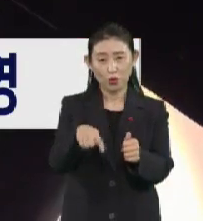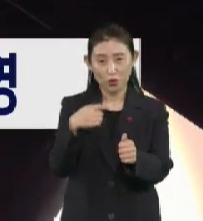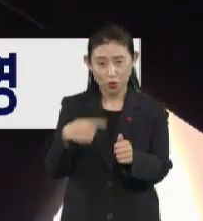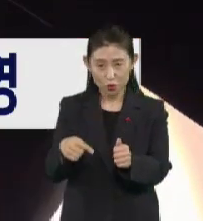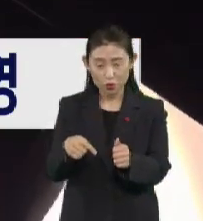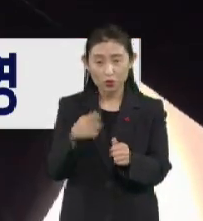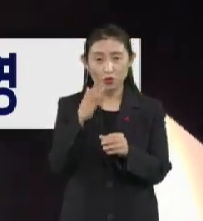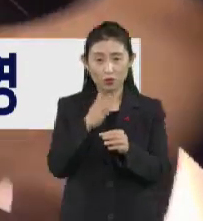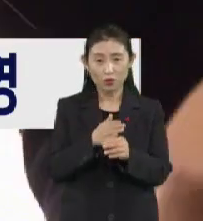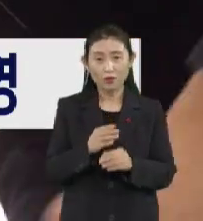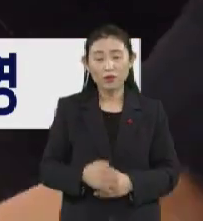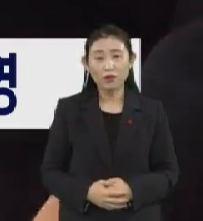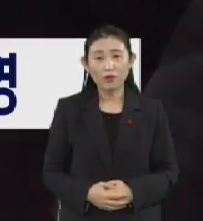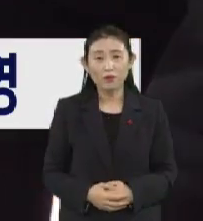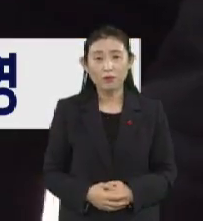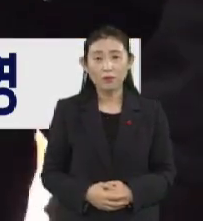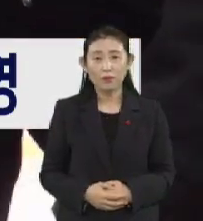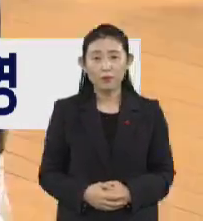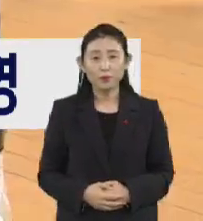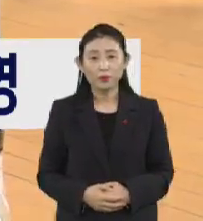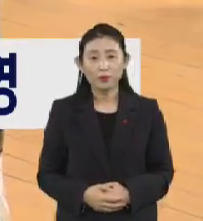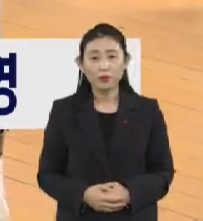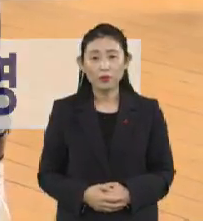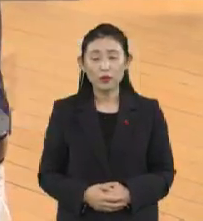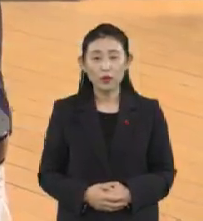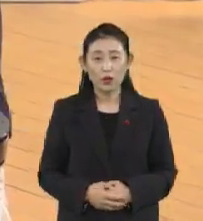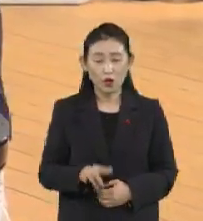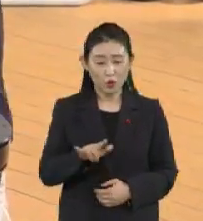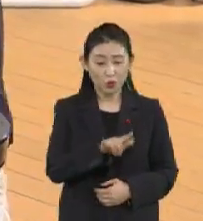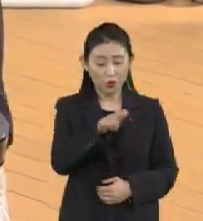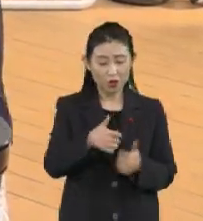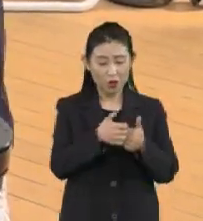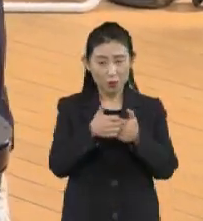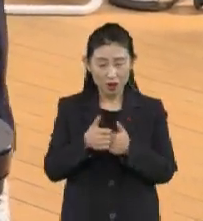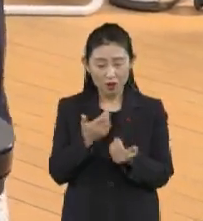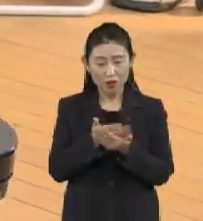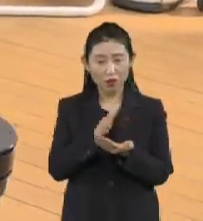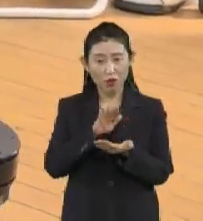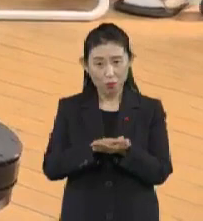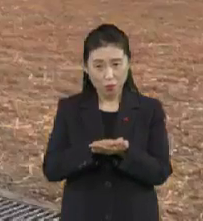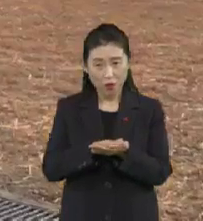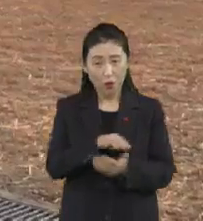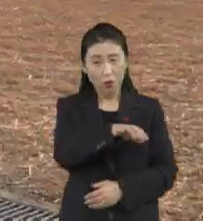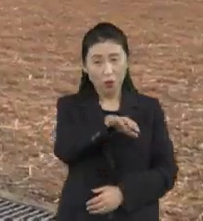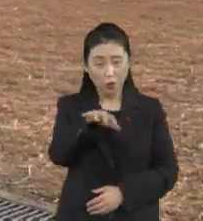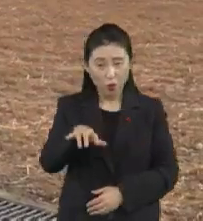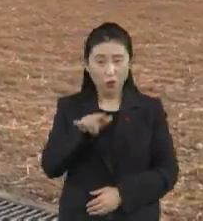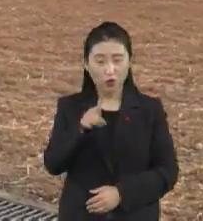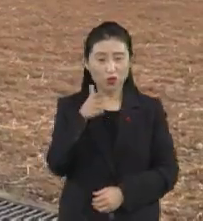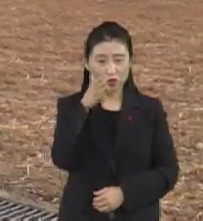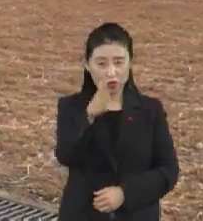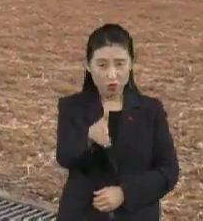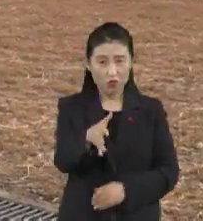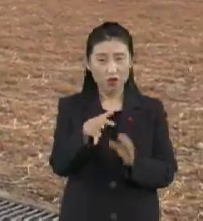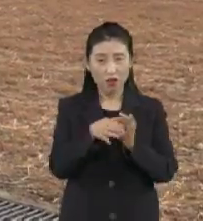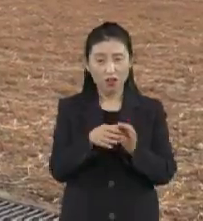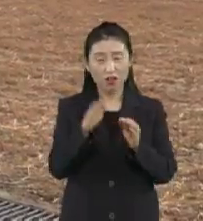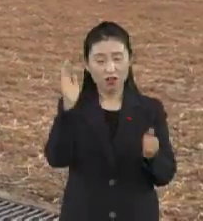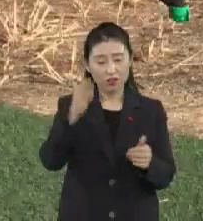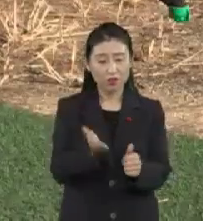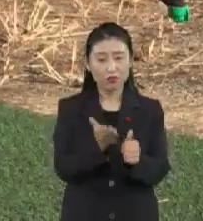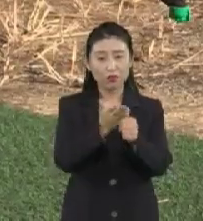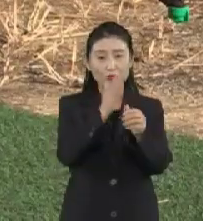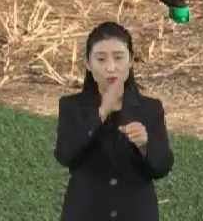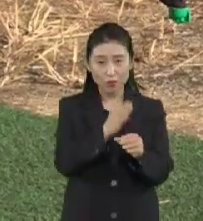전문 과정을 도입해 운영 중입니다. 이 학교는 조종부터 정비, 공간 정보 구축 등 드론 전 분야 전문의를 양성하고